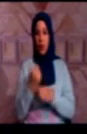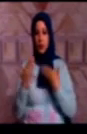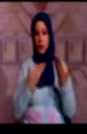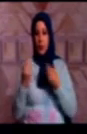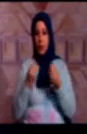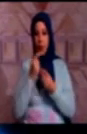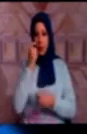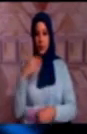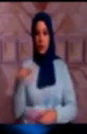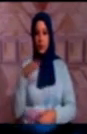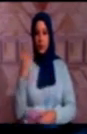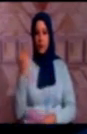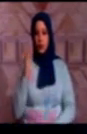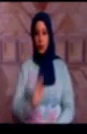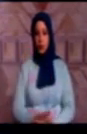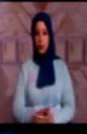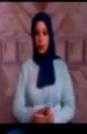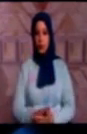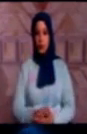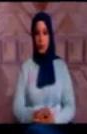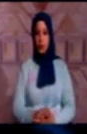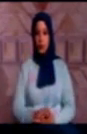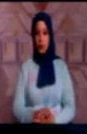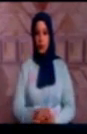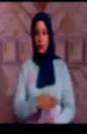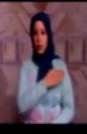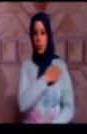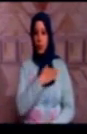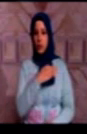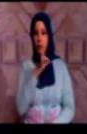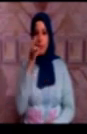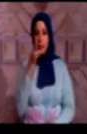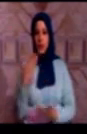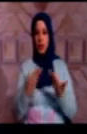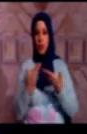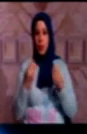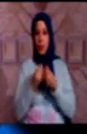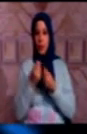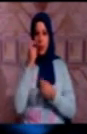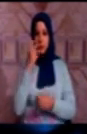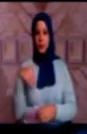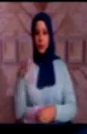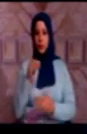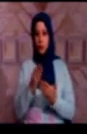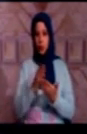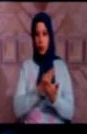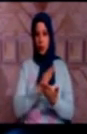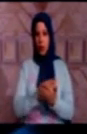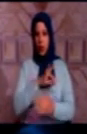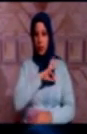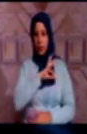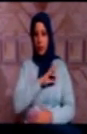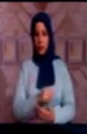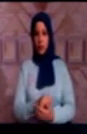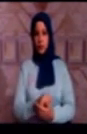انا دلوقتي موظف وبتعامل مع الجمهور يعني موظفه وجاي المواطن شكوى وبيطلع لي شهاده ميلاد طبعا هذا